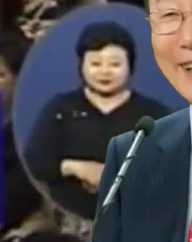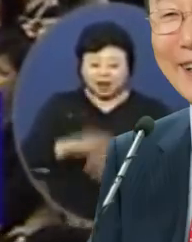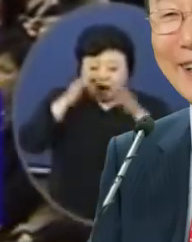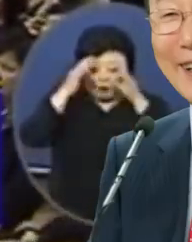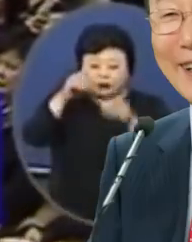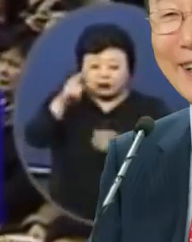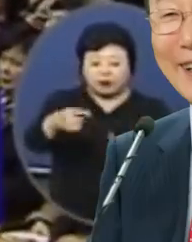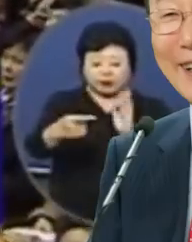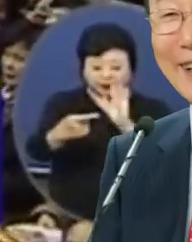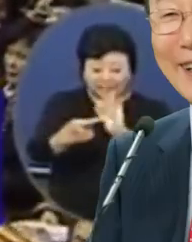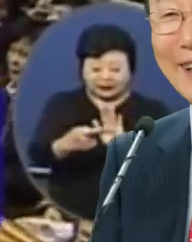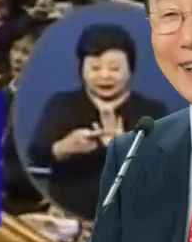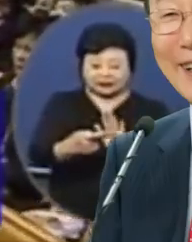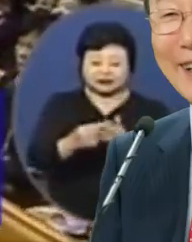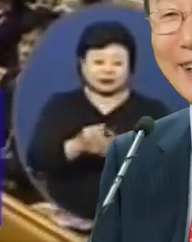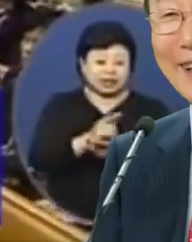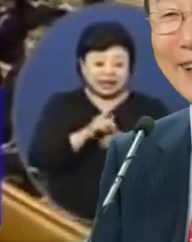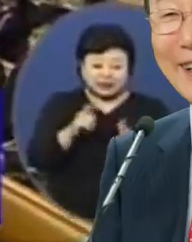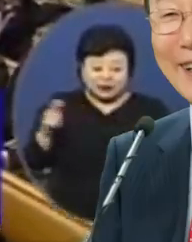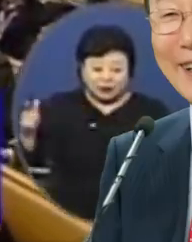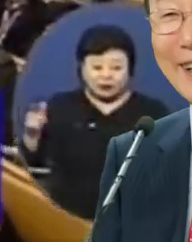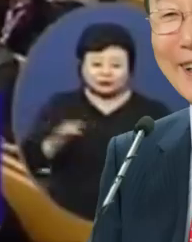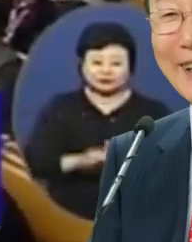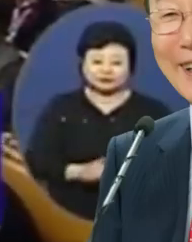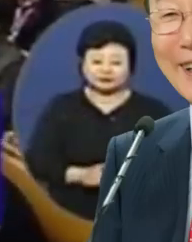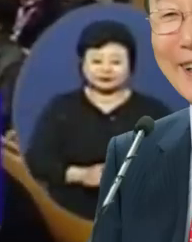보이는 것은 나타난 것으로 말미암아 된 것이 아니니라.